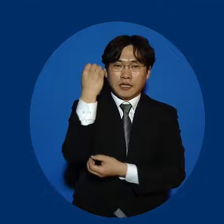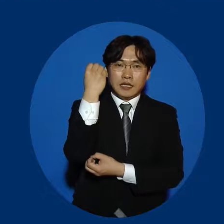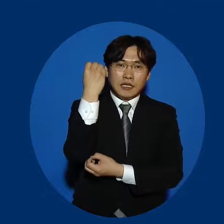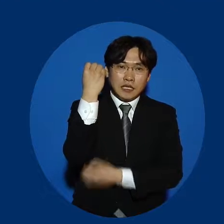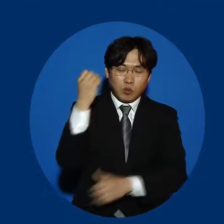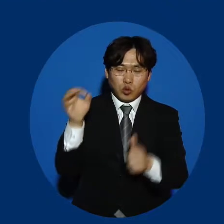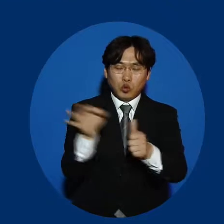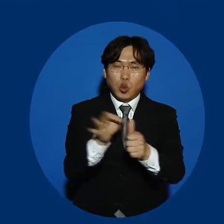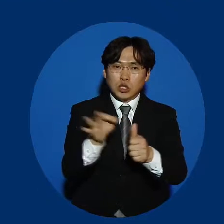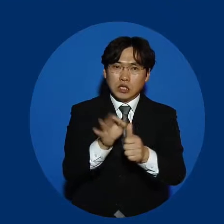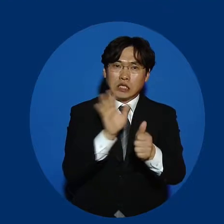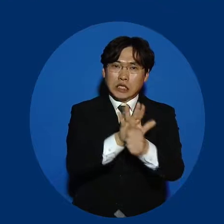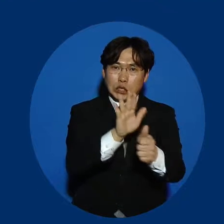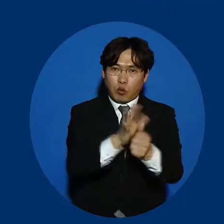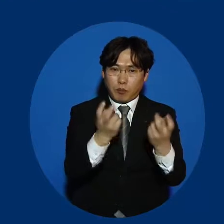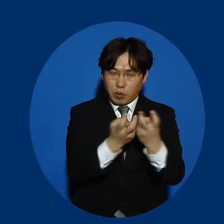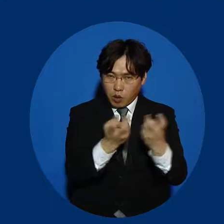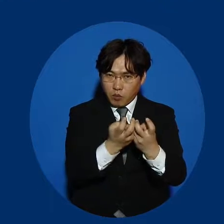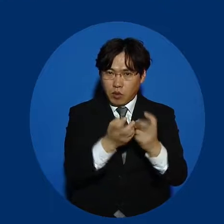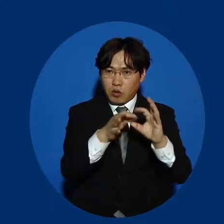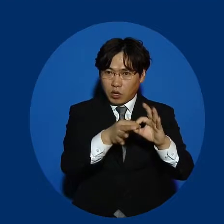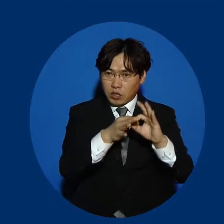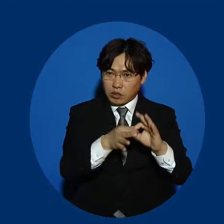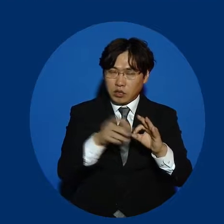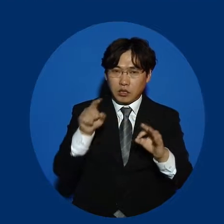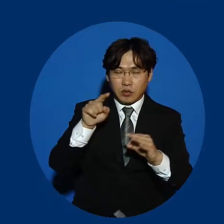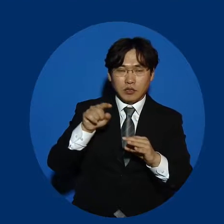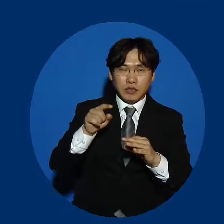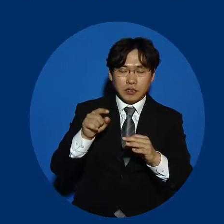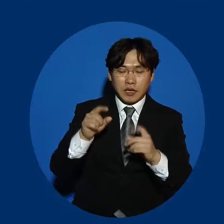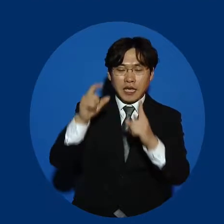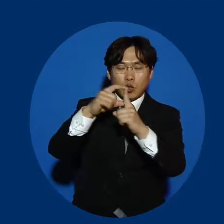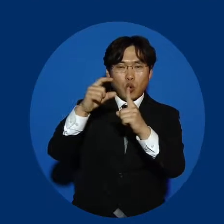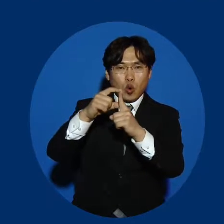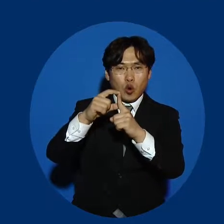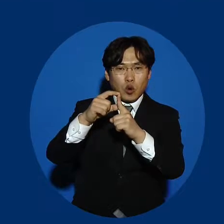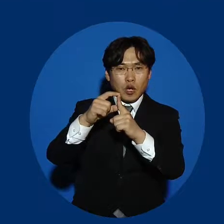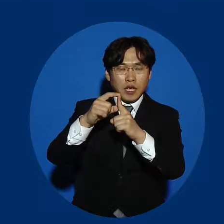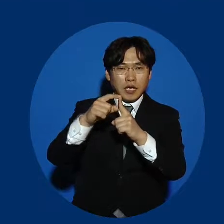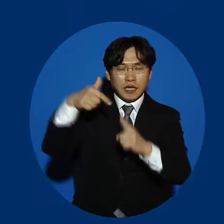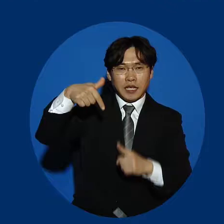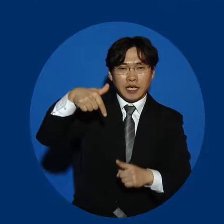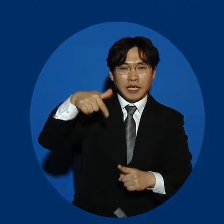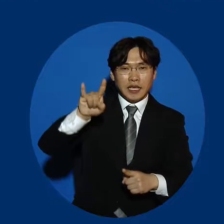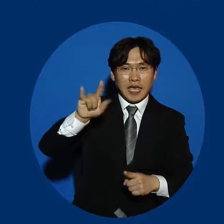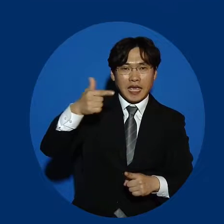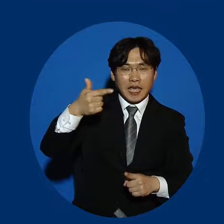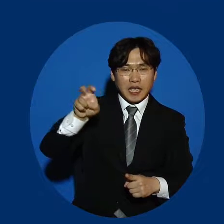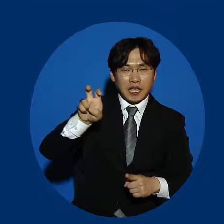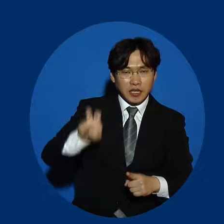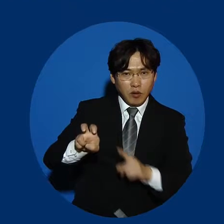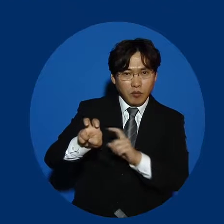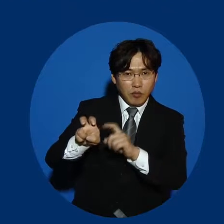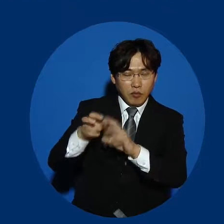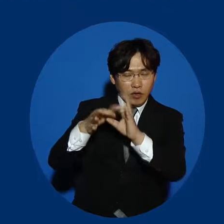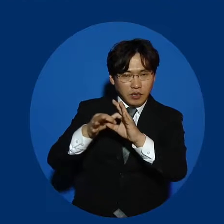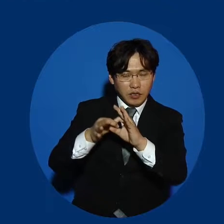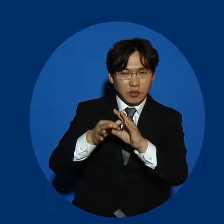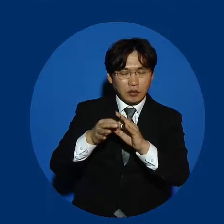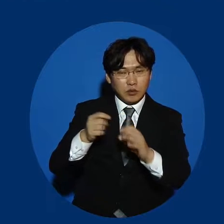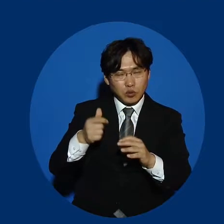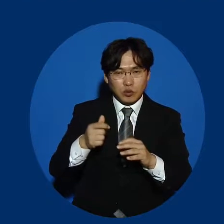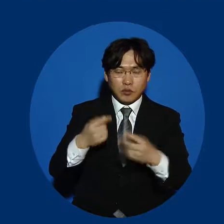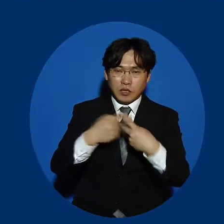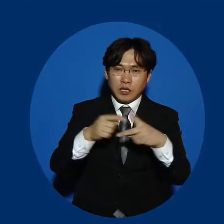필요합니다. 기초자산이나 기본소득은 좀 저도 헷갈리는데 그 공유재산을 분배한다는 데는 같은데 우리